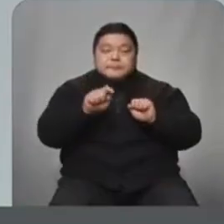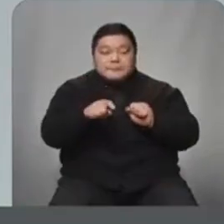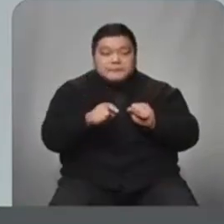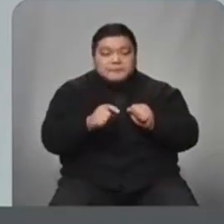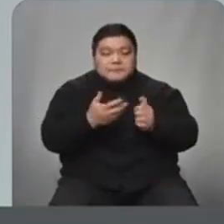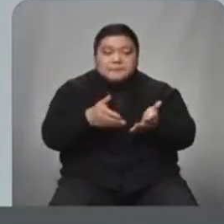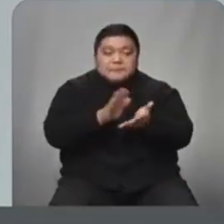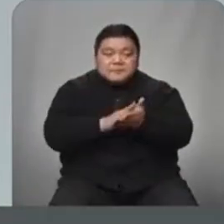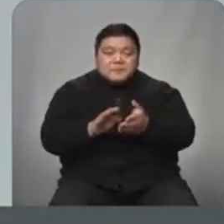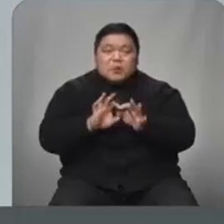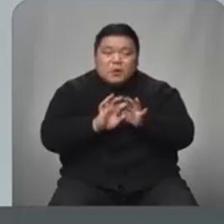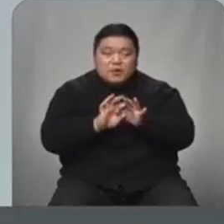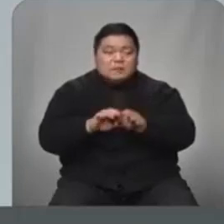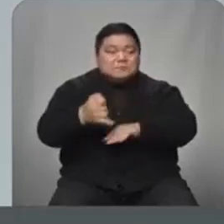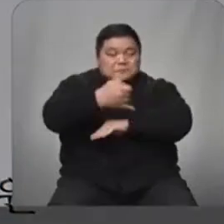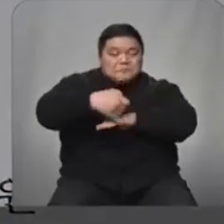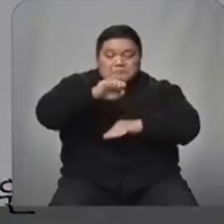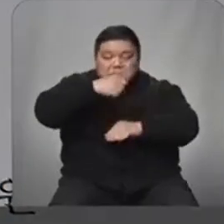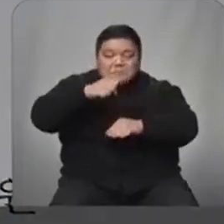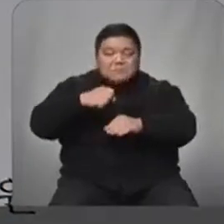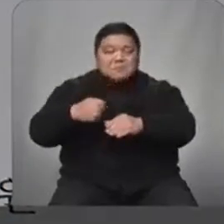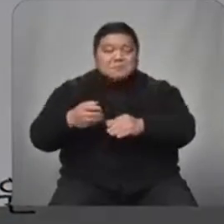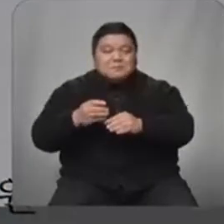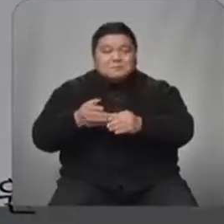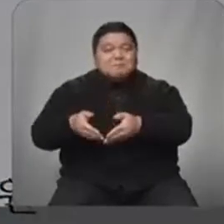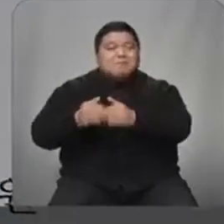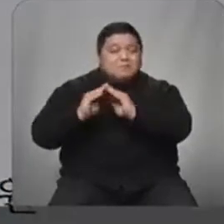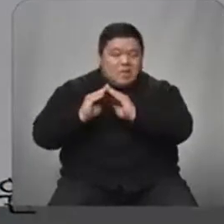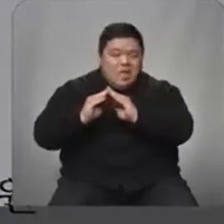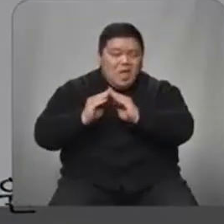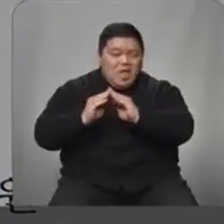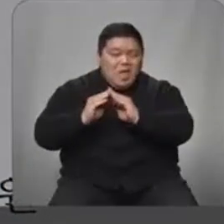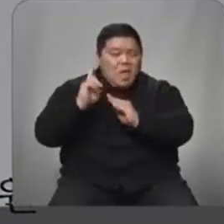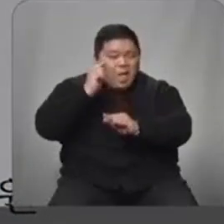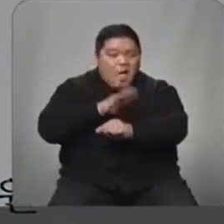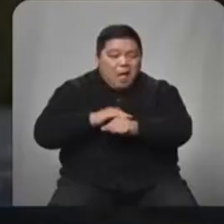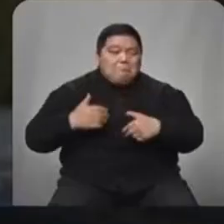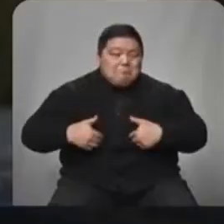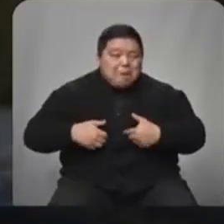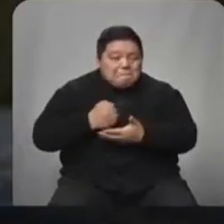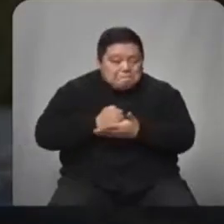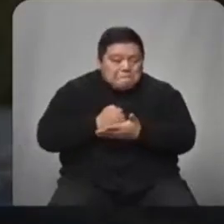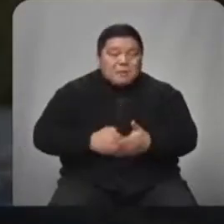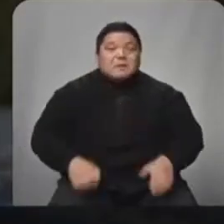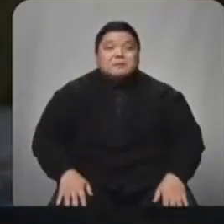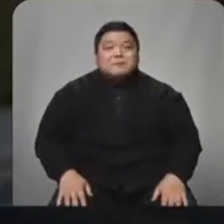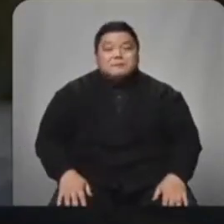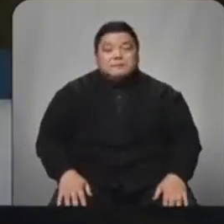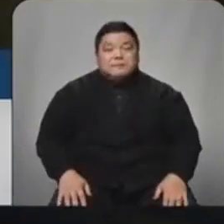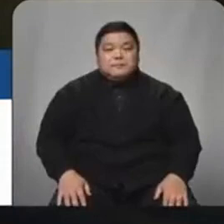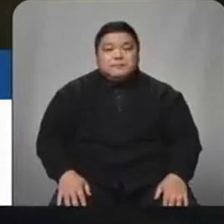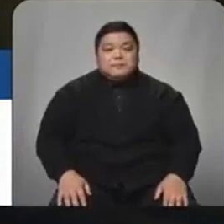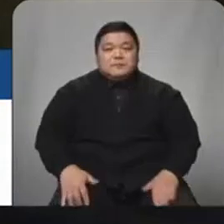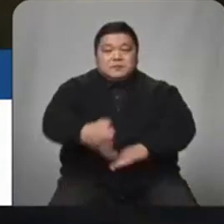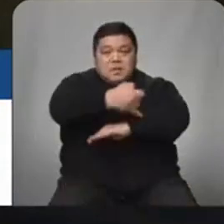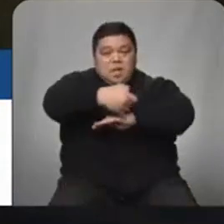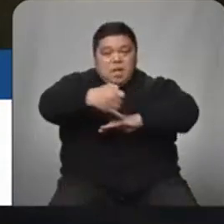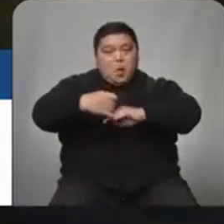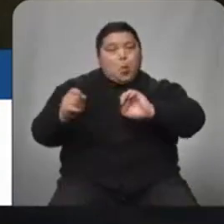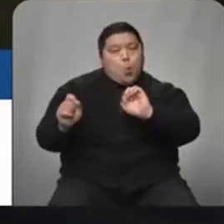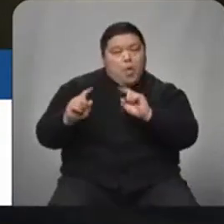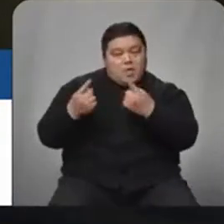확충을 두고 설계와 예산 편성에 신중했어야 한다는 지적도 나옵니다. 애초에 설계를 같이 해서